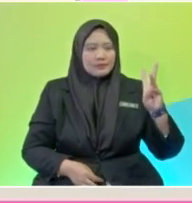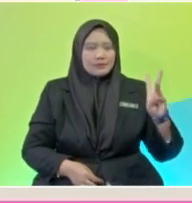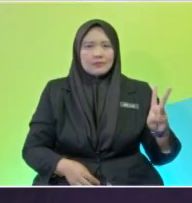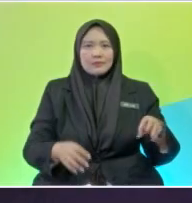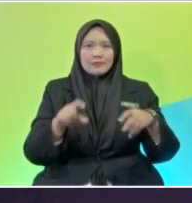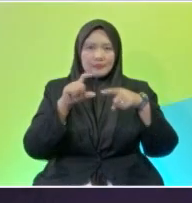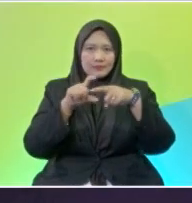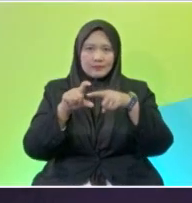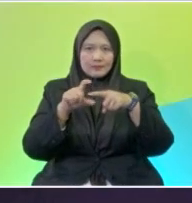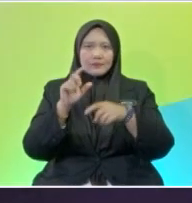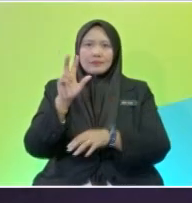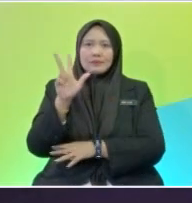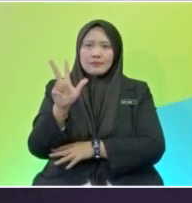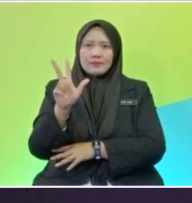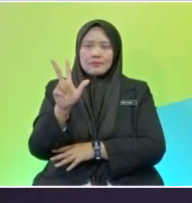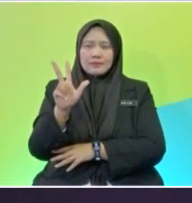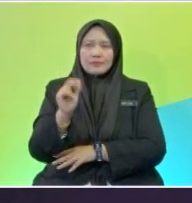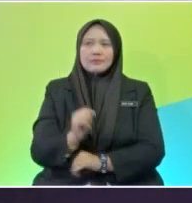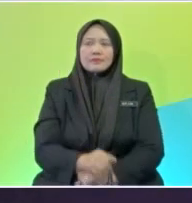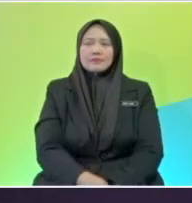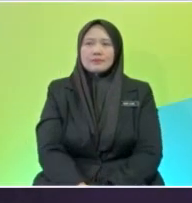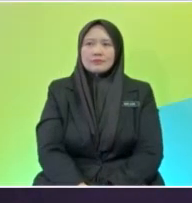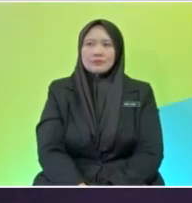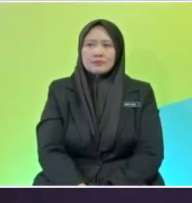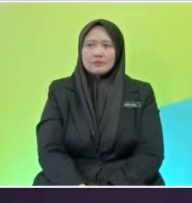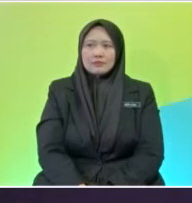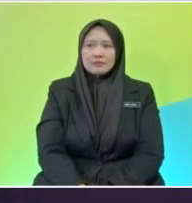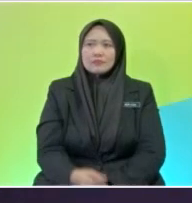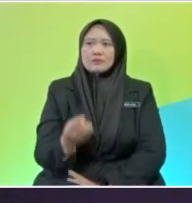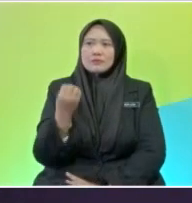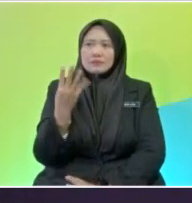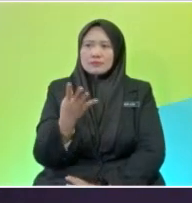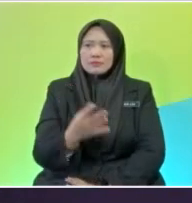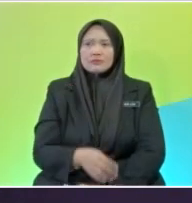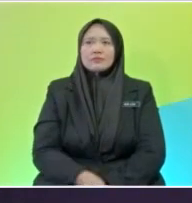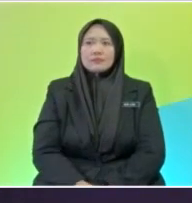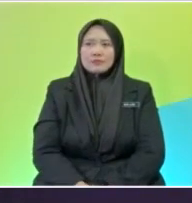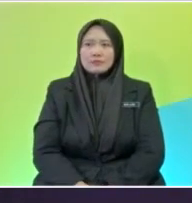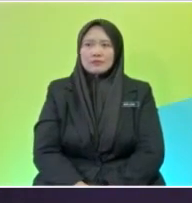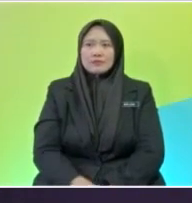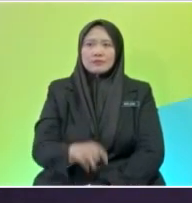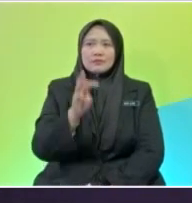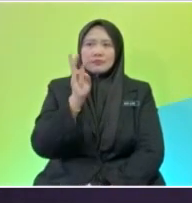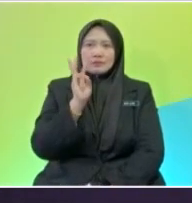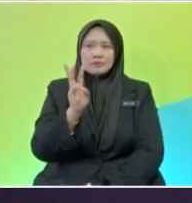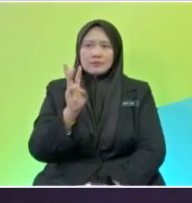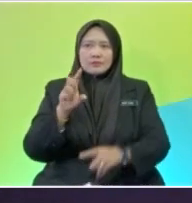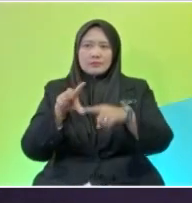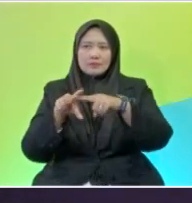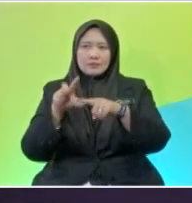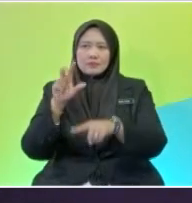adik-adik di dalam Google Mic Coba tunjukkan jawaban berapa tuh 6 bagi 3 ataupun